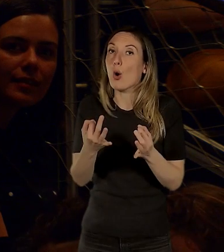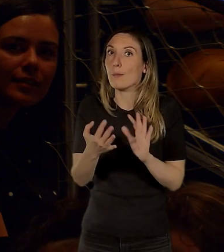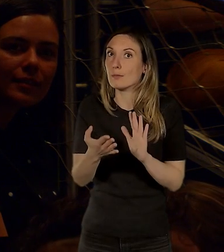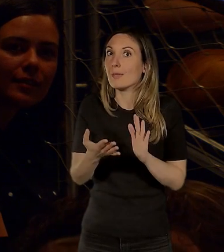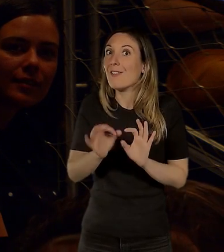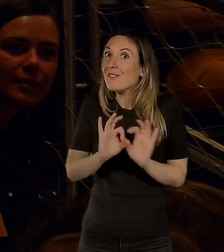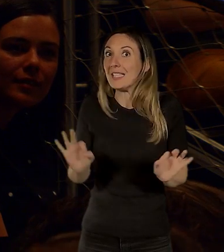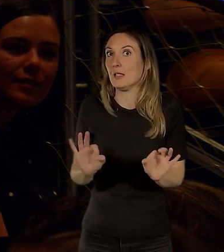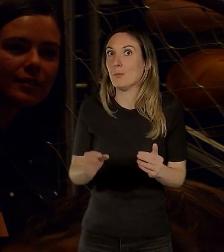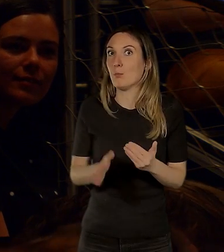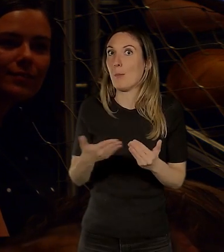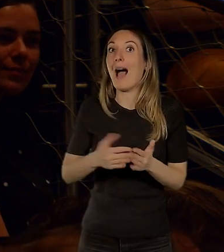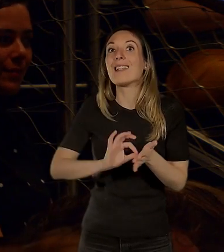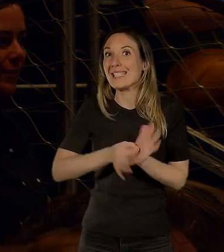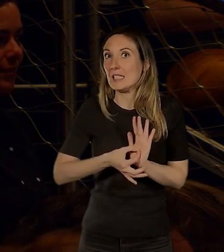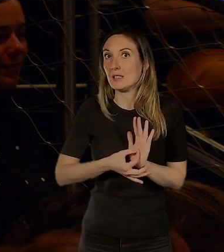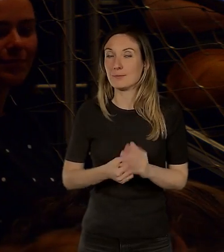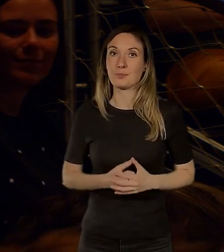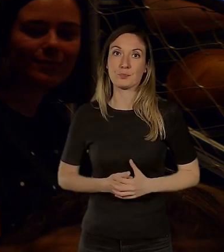časovém horizontu by se to mohlo stát?